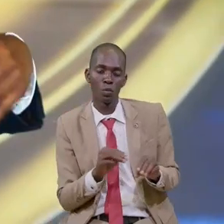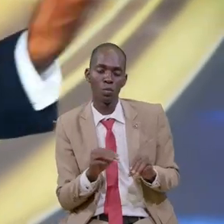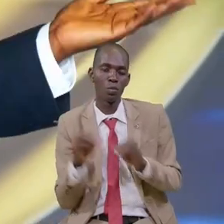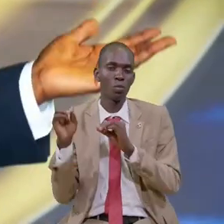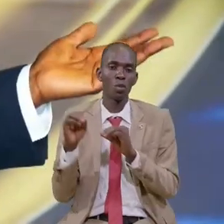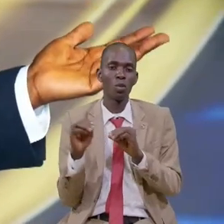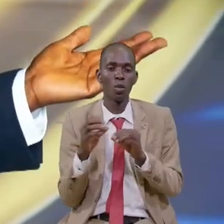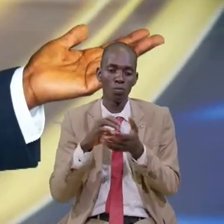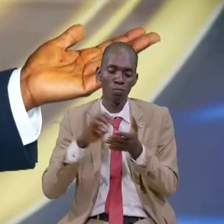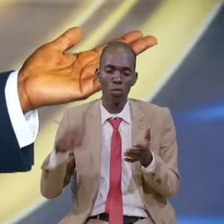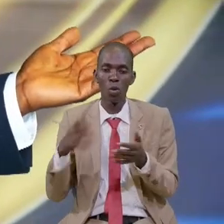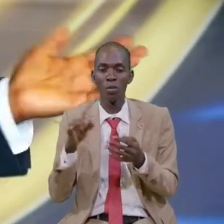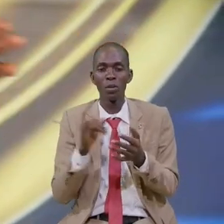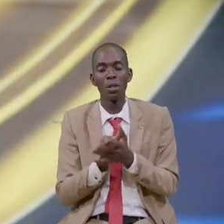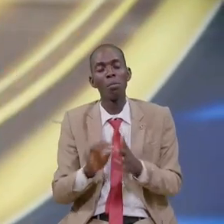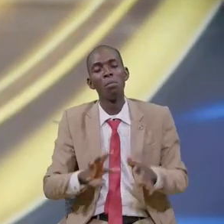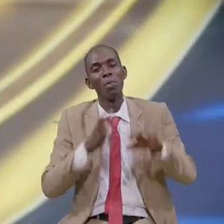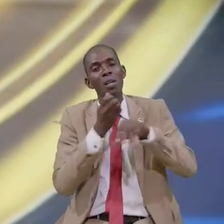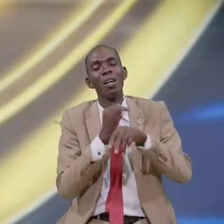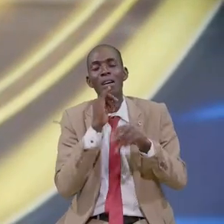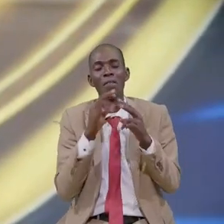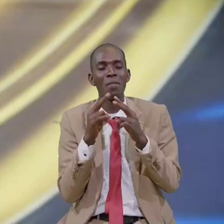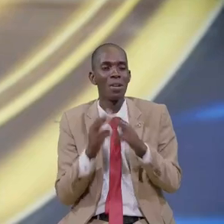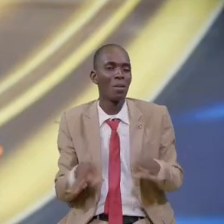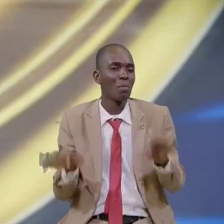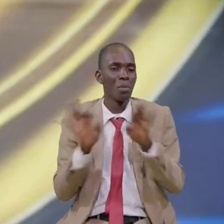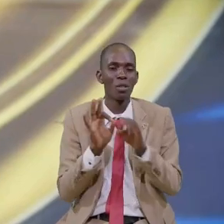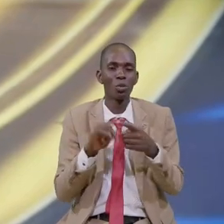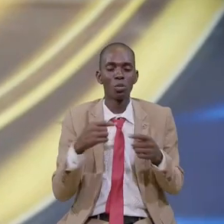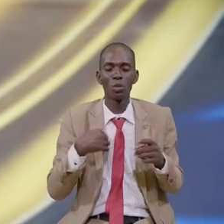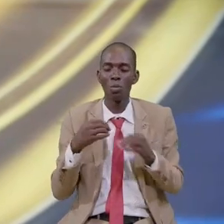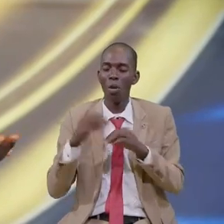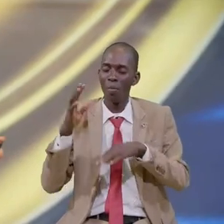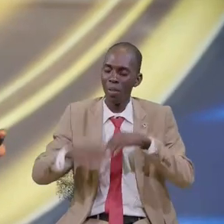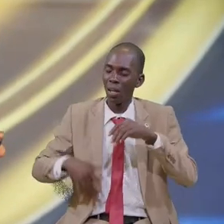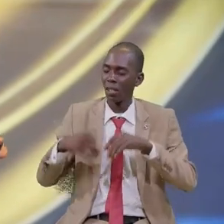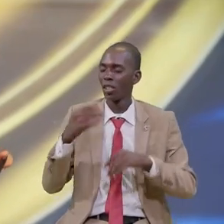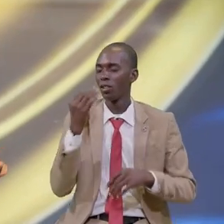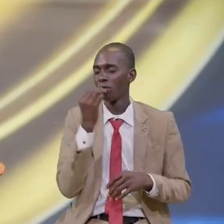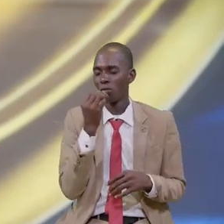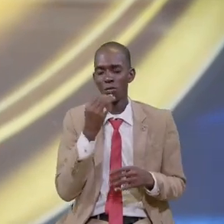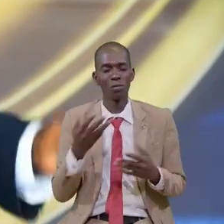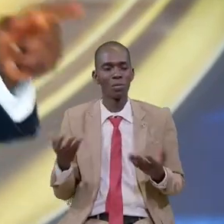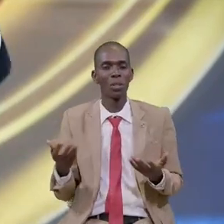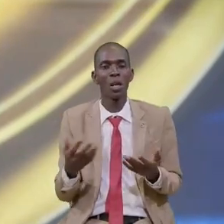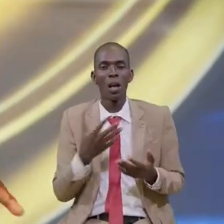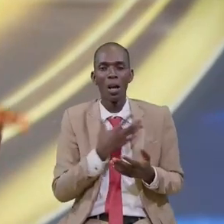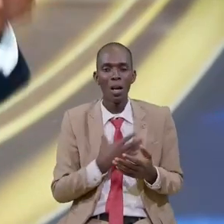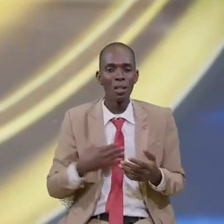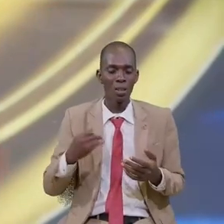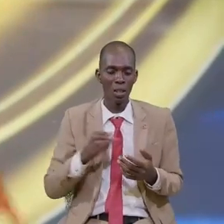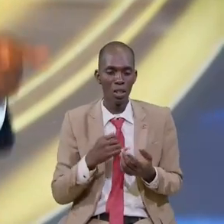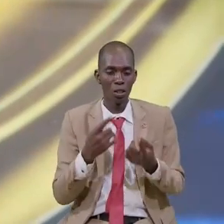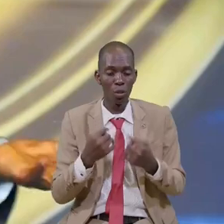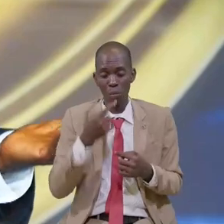tous les morceaux que je vais prendre. Alors, je viens. Et pourquoi est-ce que je jeûne? Parce que je crois